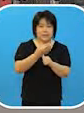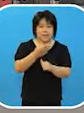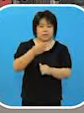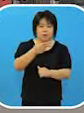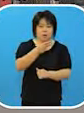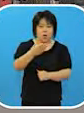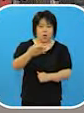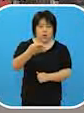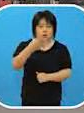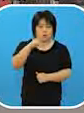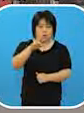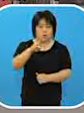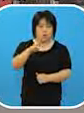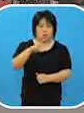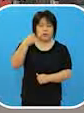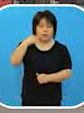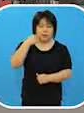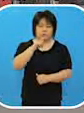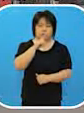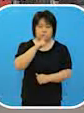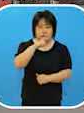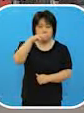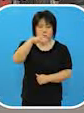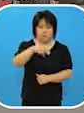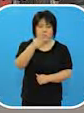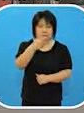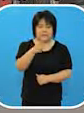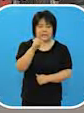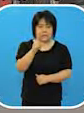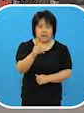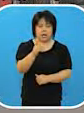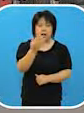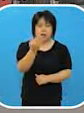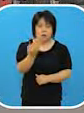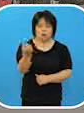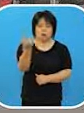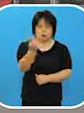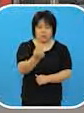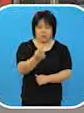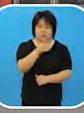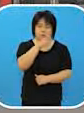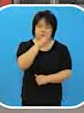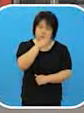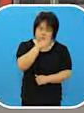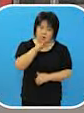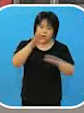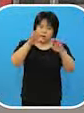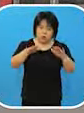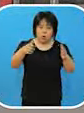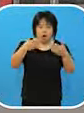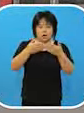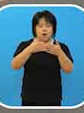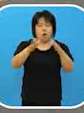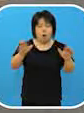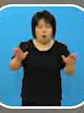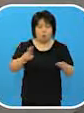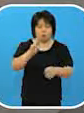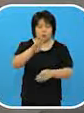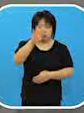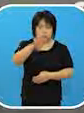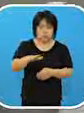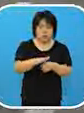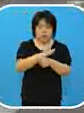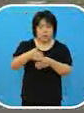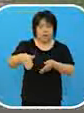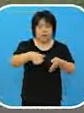北の湘南と言われているニカホーって湘南。今日はですね、この春オープンしました宇州浜